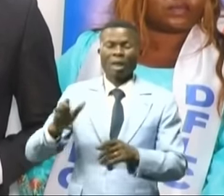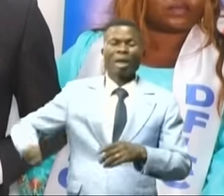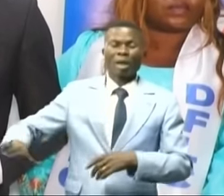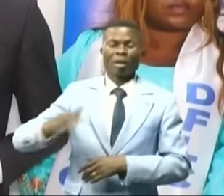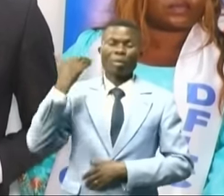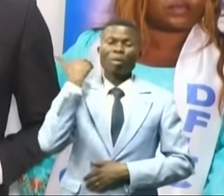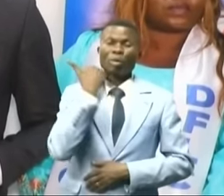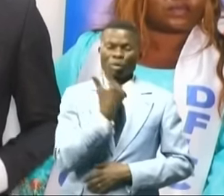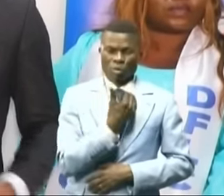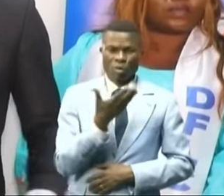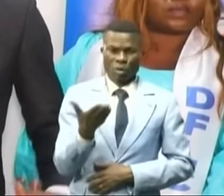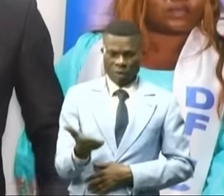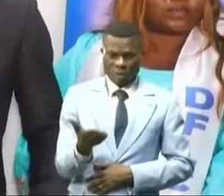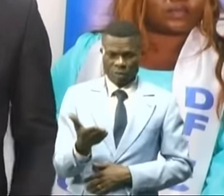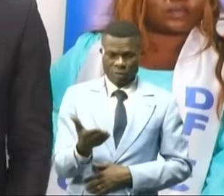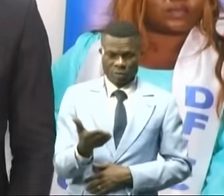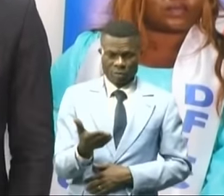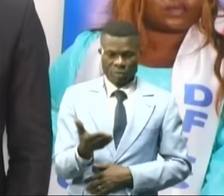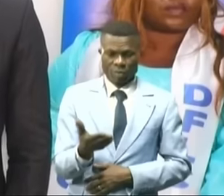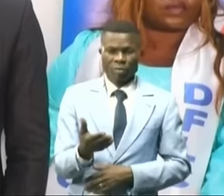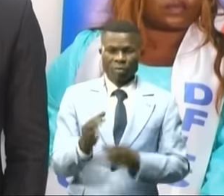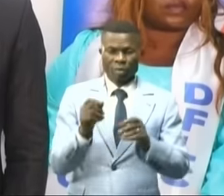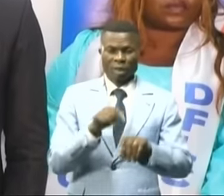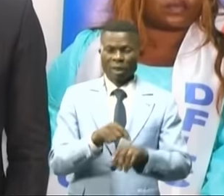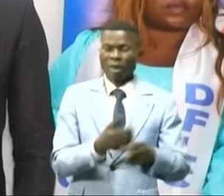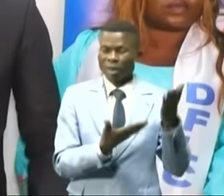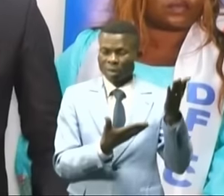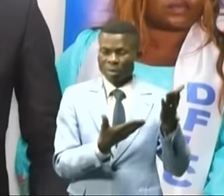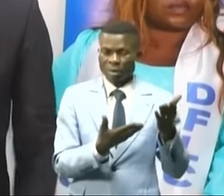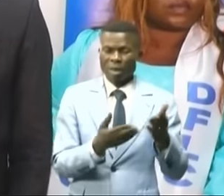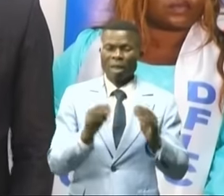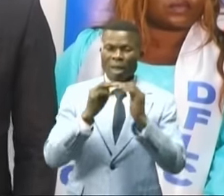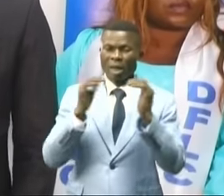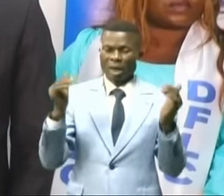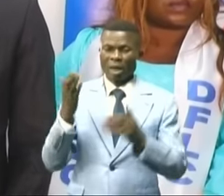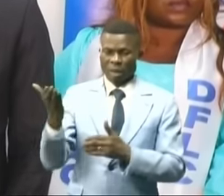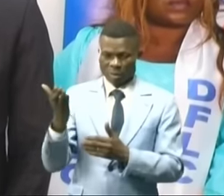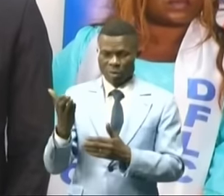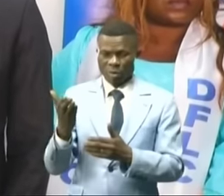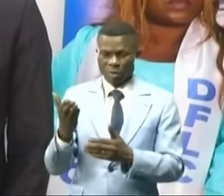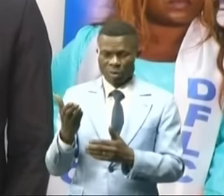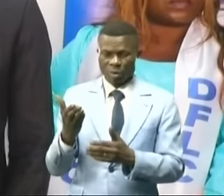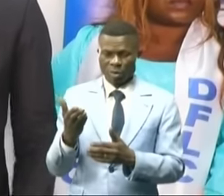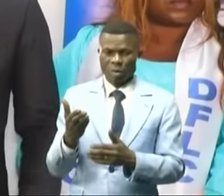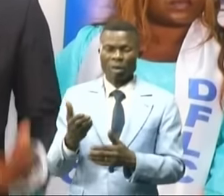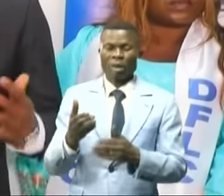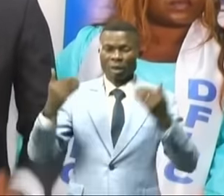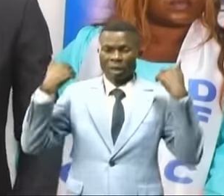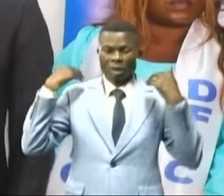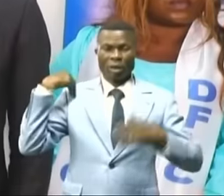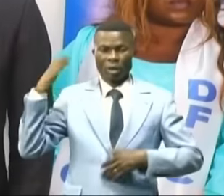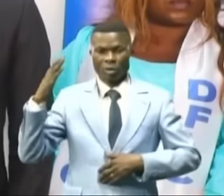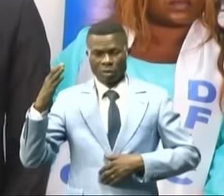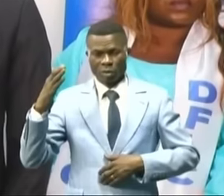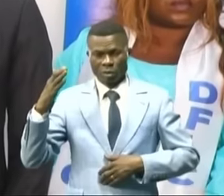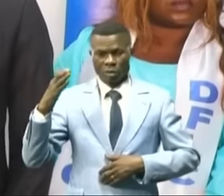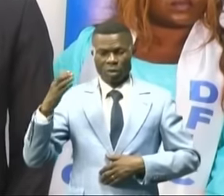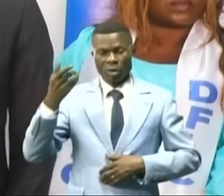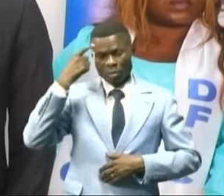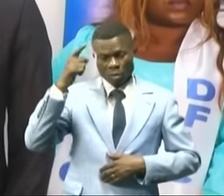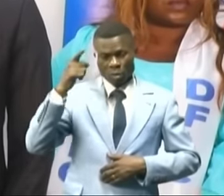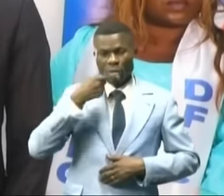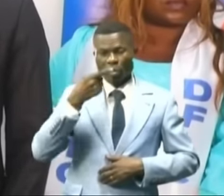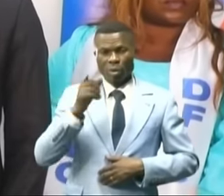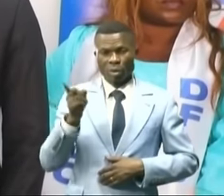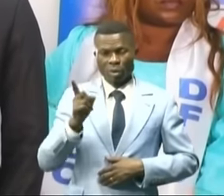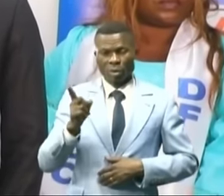ougandaise. Et c'est à ce moment précis que nous avons les femmes qui viennent, qui soutiennent le chef de l'État, non seulement dans ce combat pour